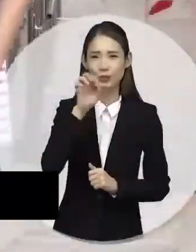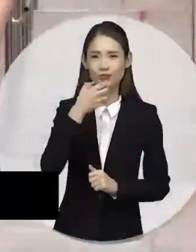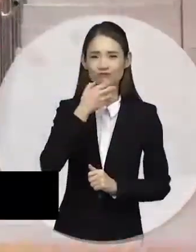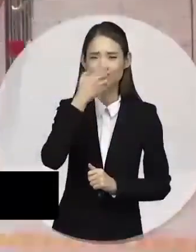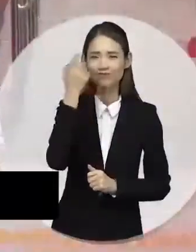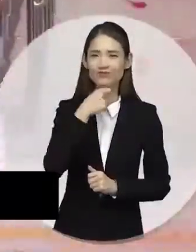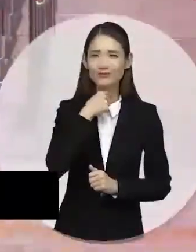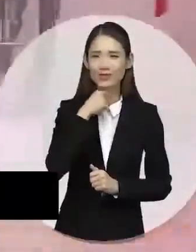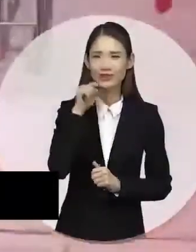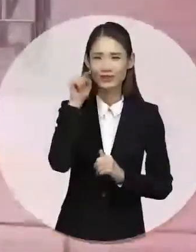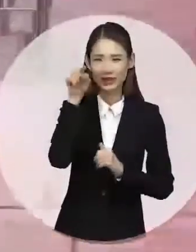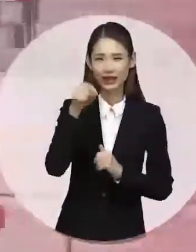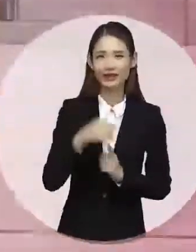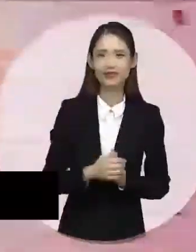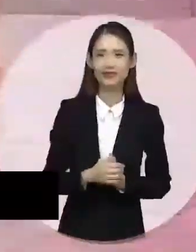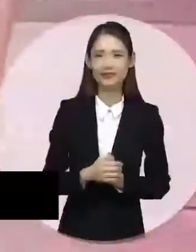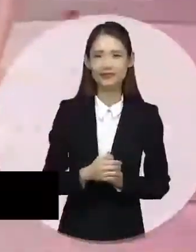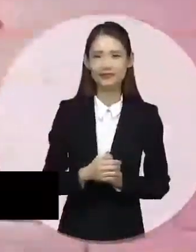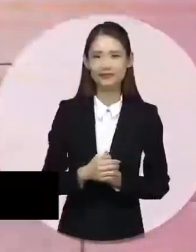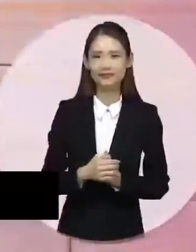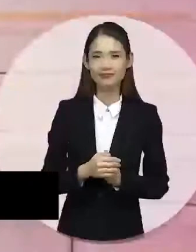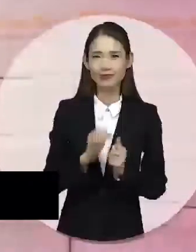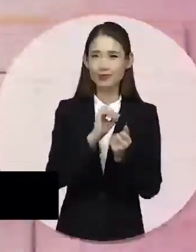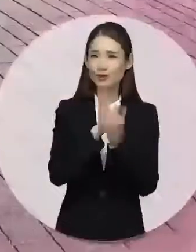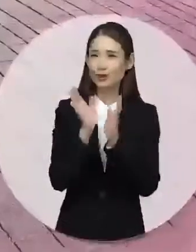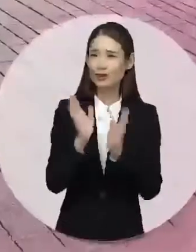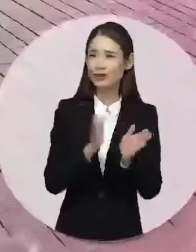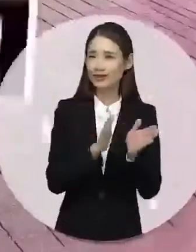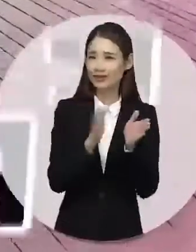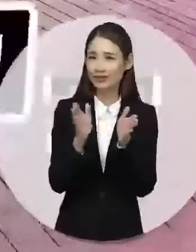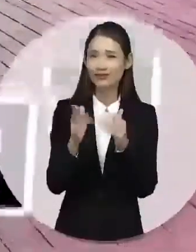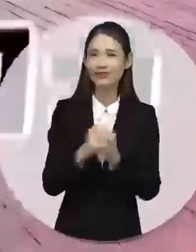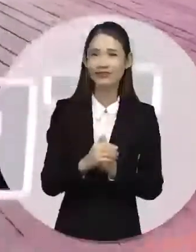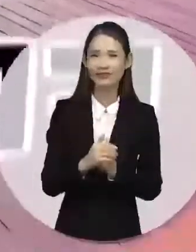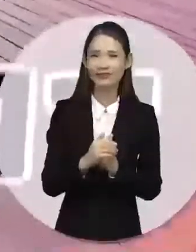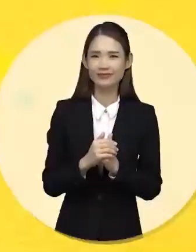길? 로망으로 가는 길. 나의 꽃길이야.